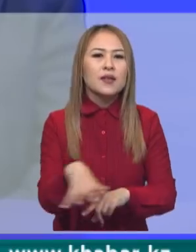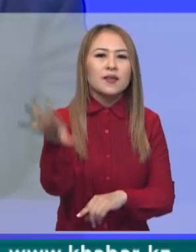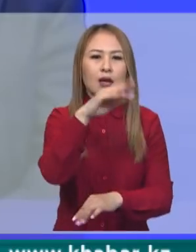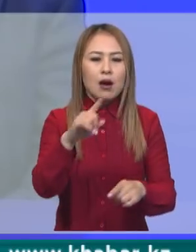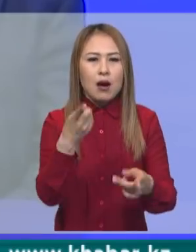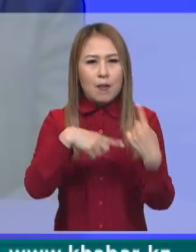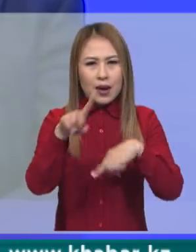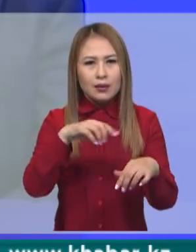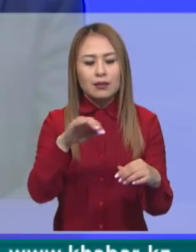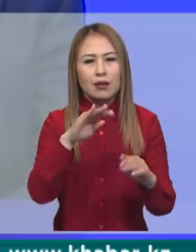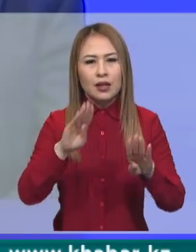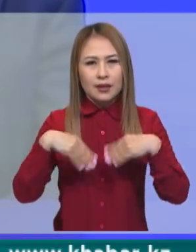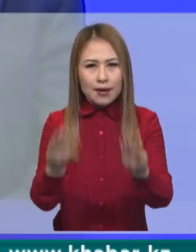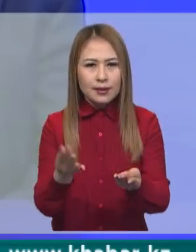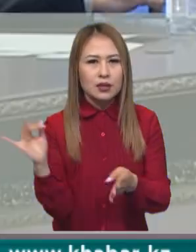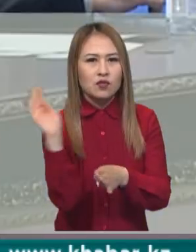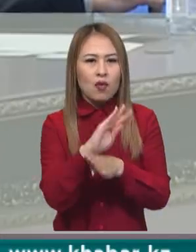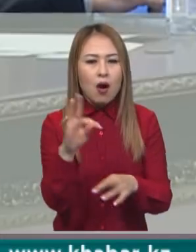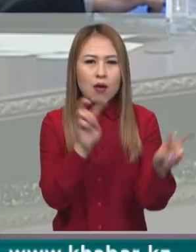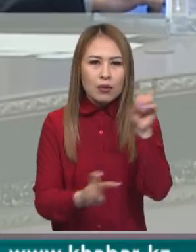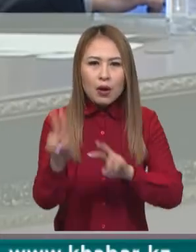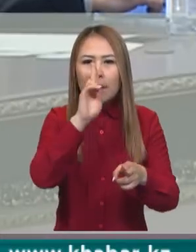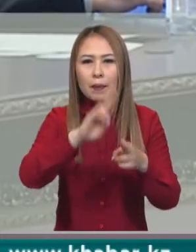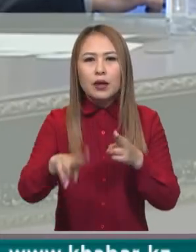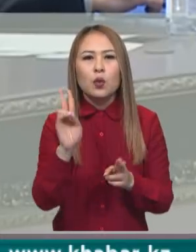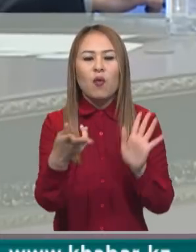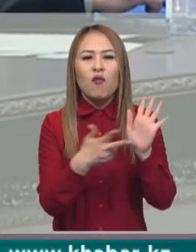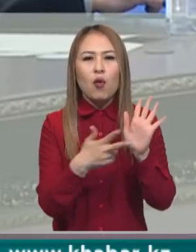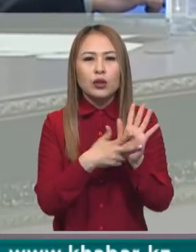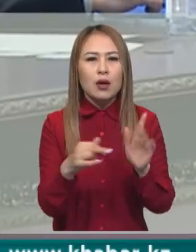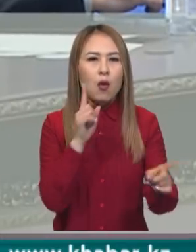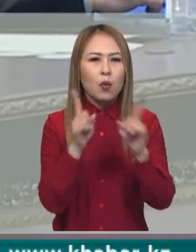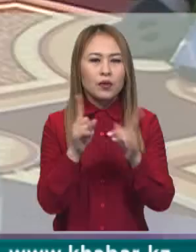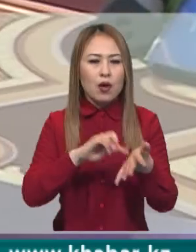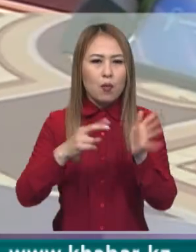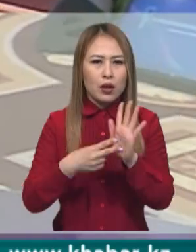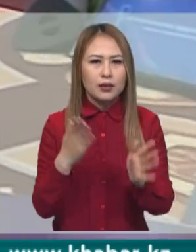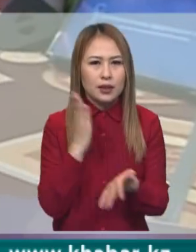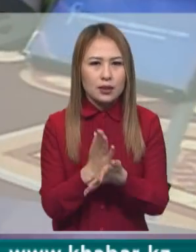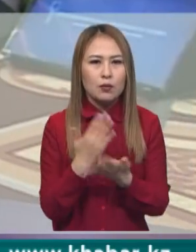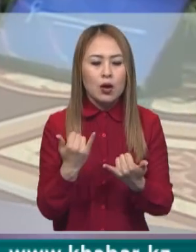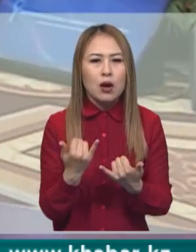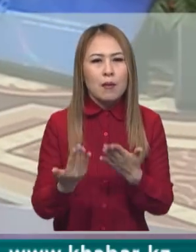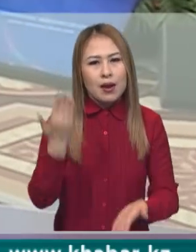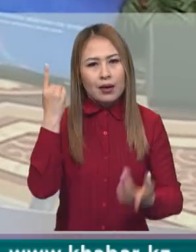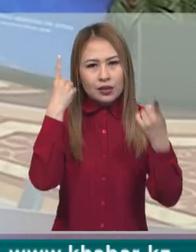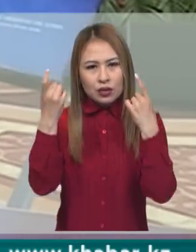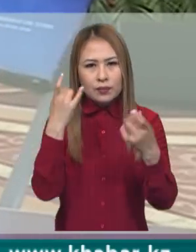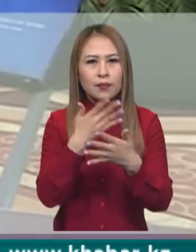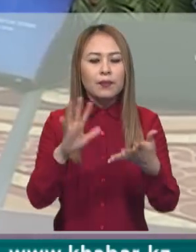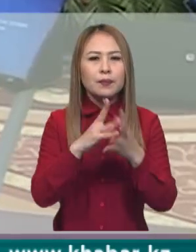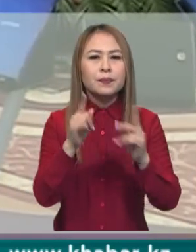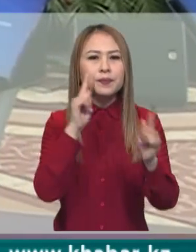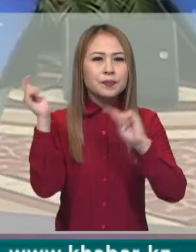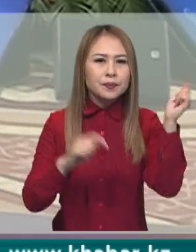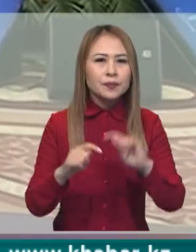және із-түссіз жоғалғандарды іздестіру бойынша жұмыс тобының 8-ші отырысын өткізу жоспарланып отыр. Бұған дейін хабарлағандай, жиынға